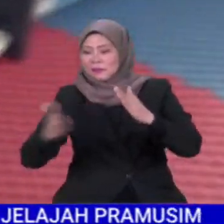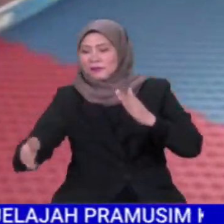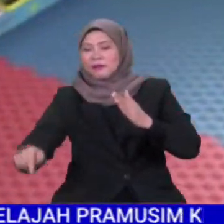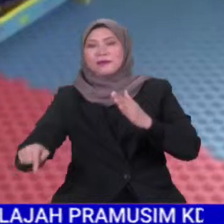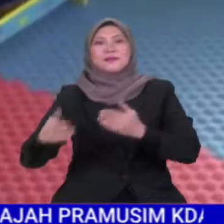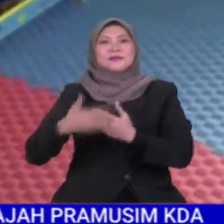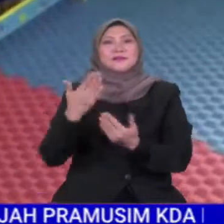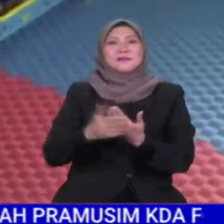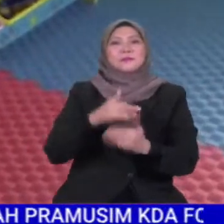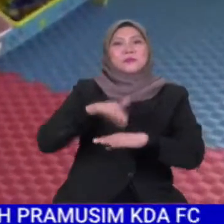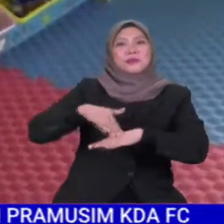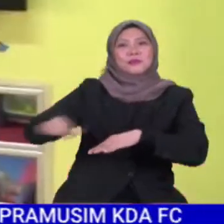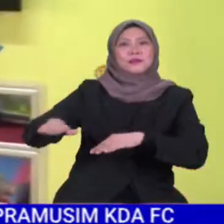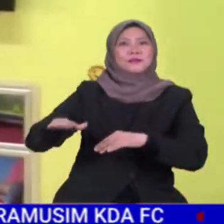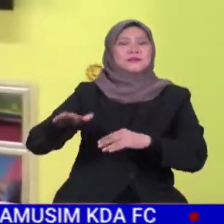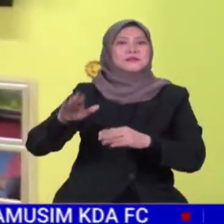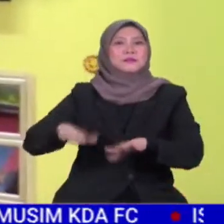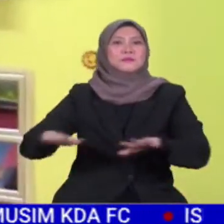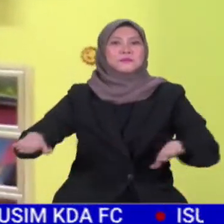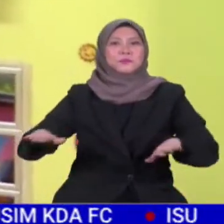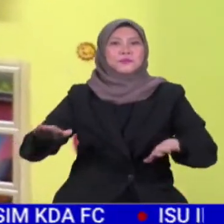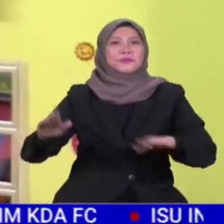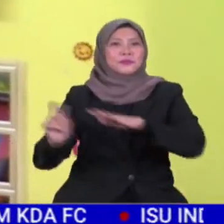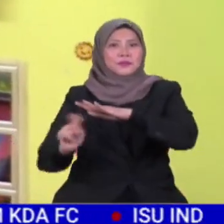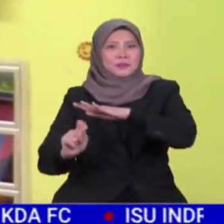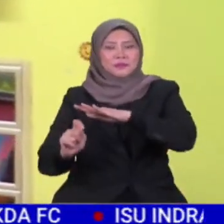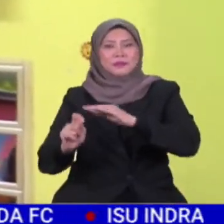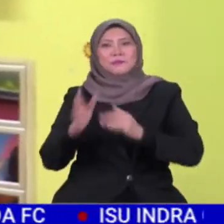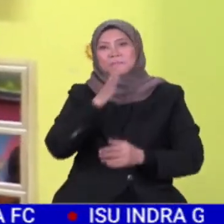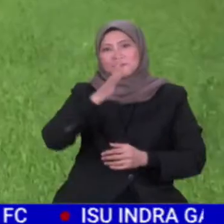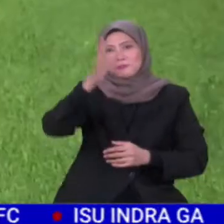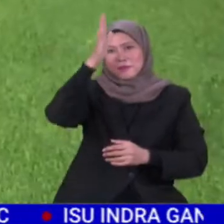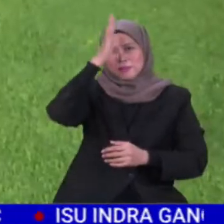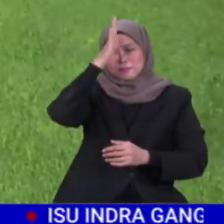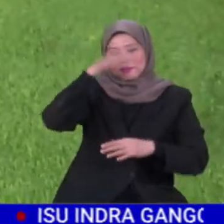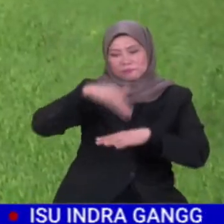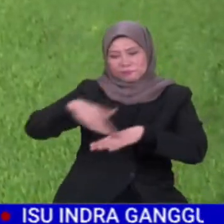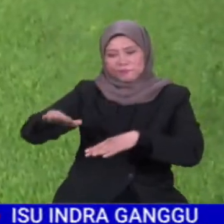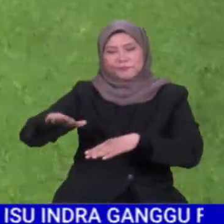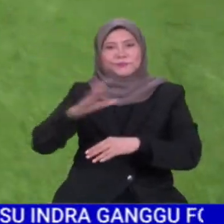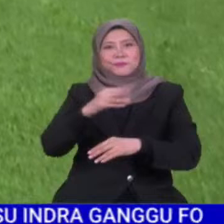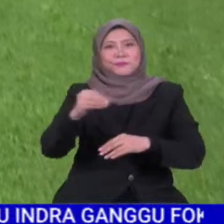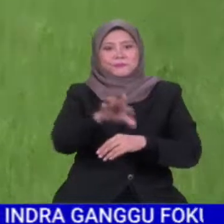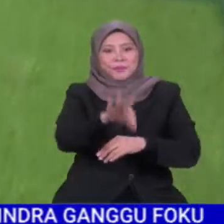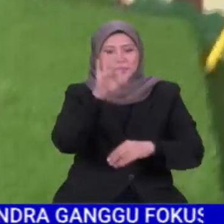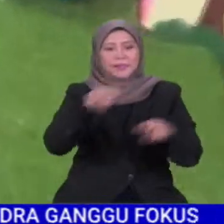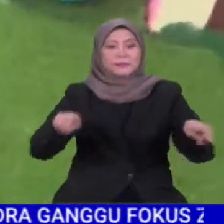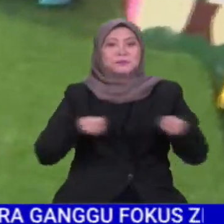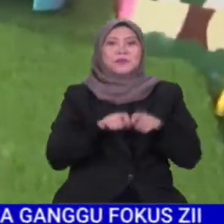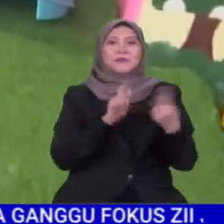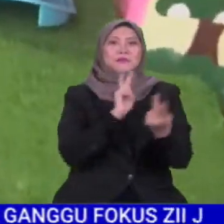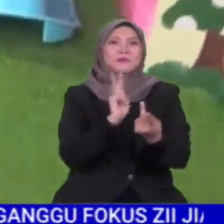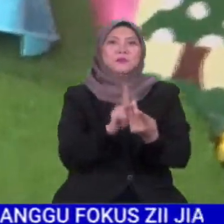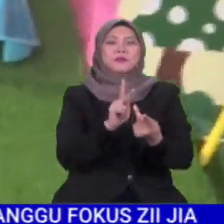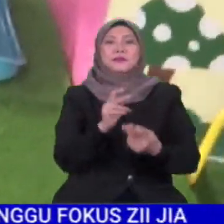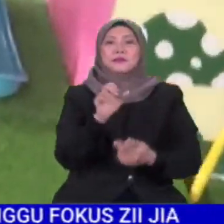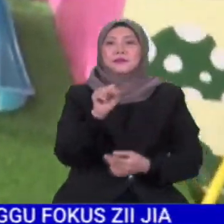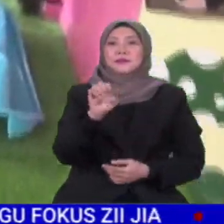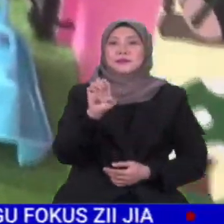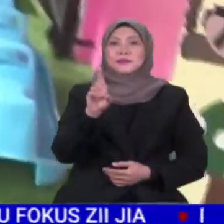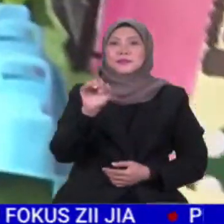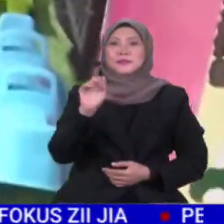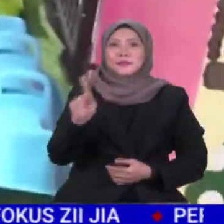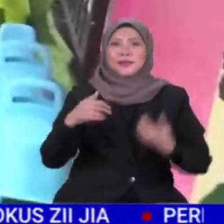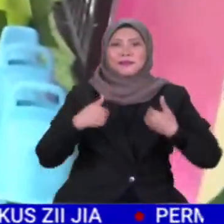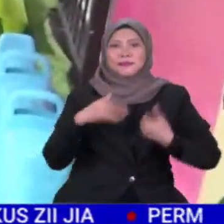memudahkan penghantaran kanak-kanak ke IPAKK oleh ibu bapa selain memilih lokasi strategik. Sedidik kini